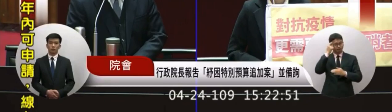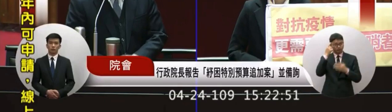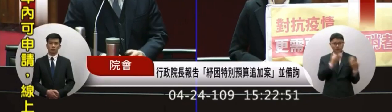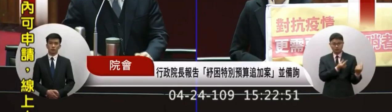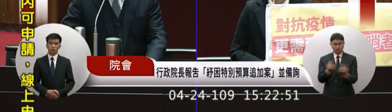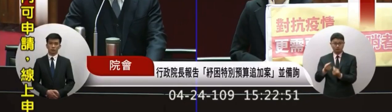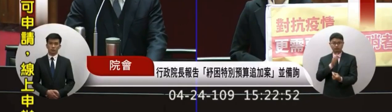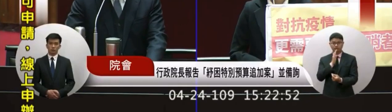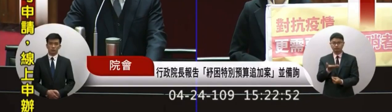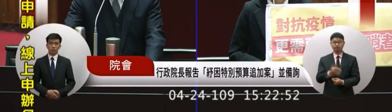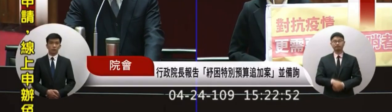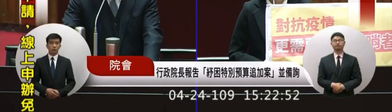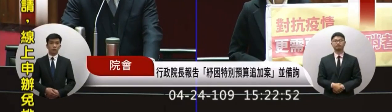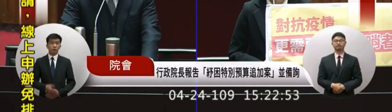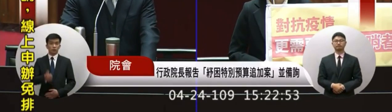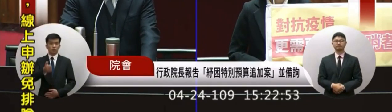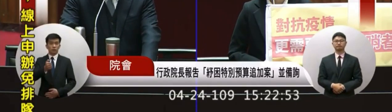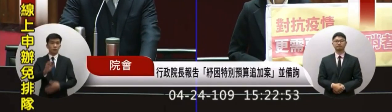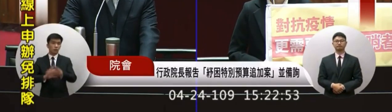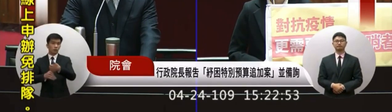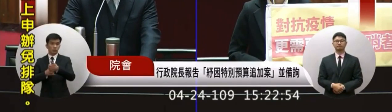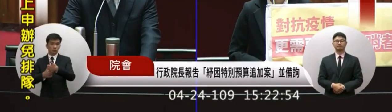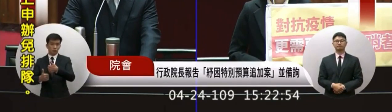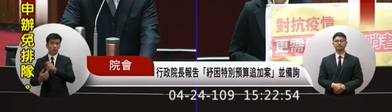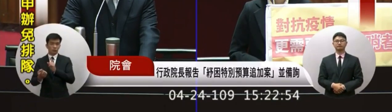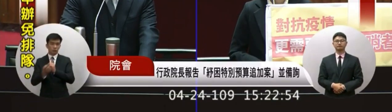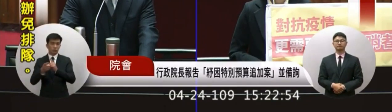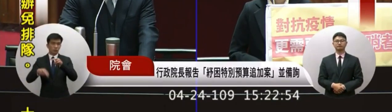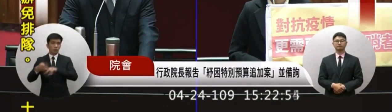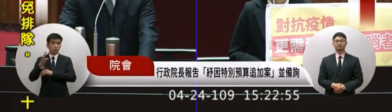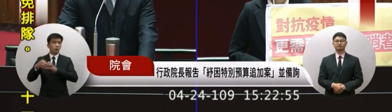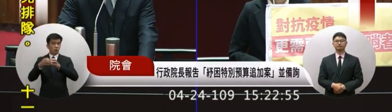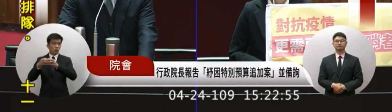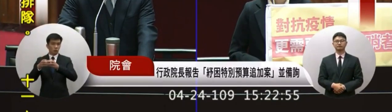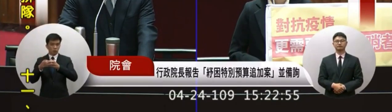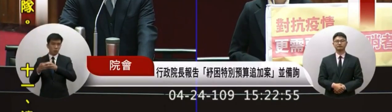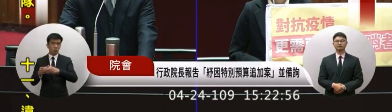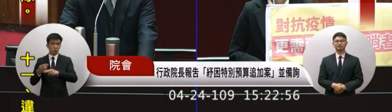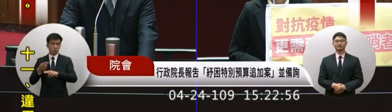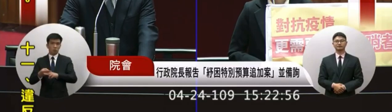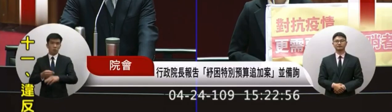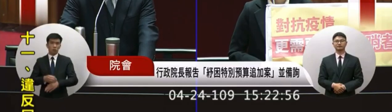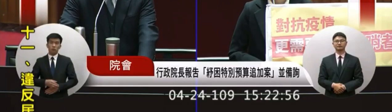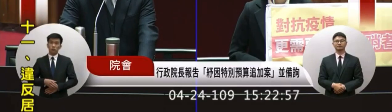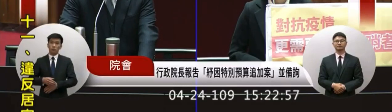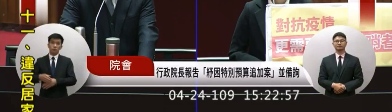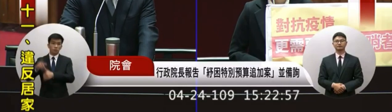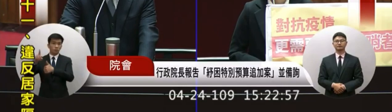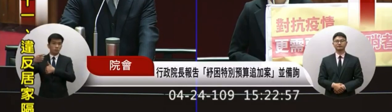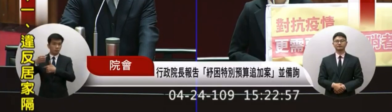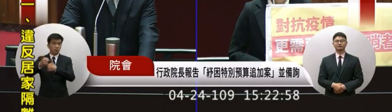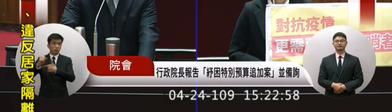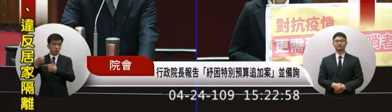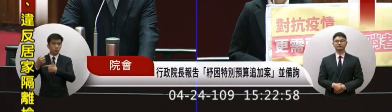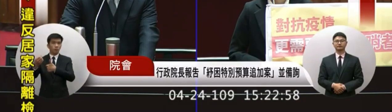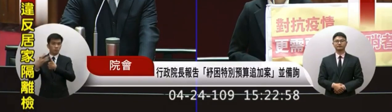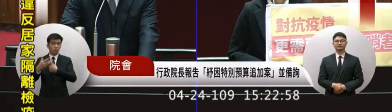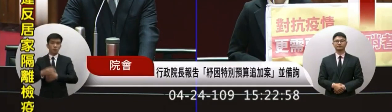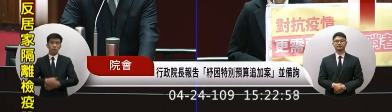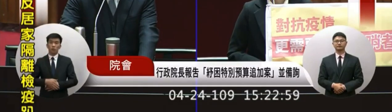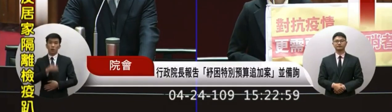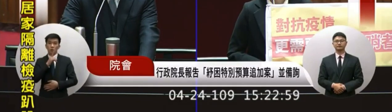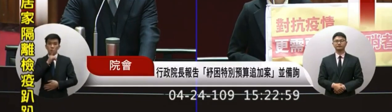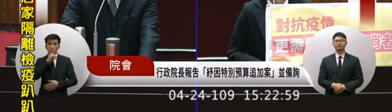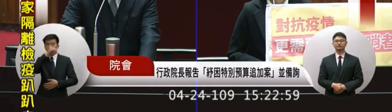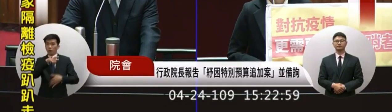一的吧。 很谢谢委员对行政团队的肯定，同时给我们很多指教。那吹哨者应